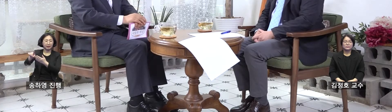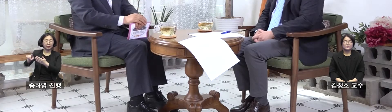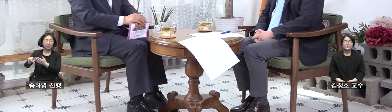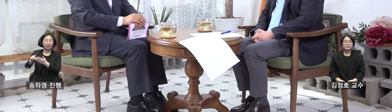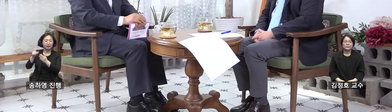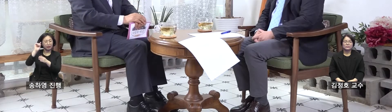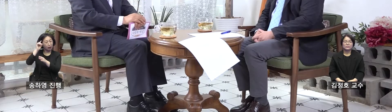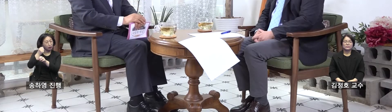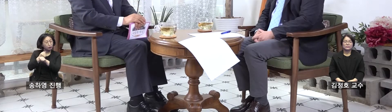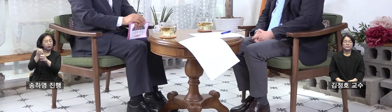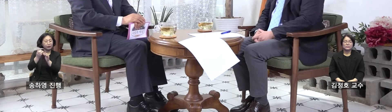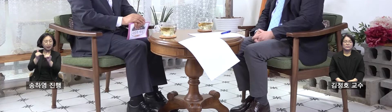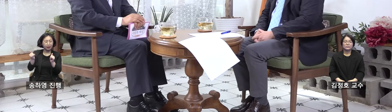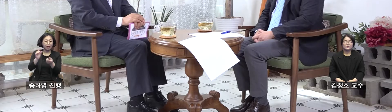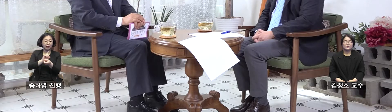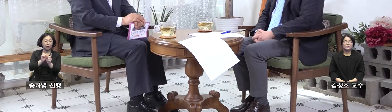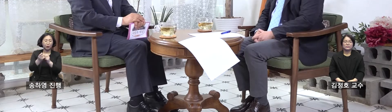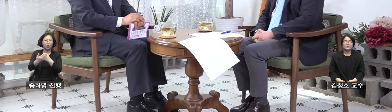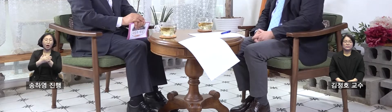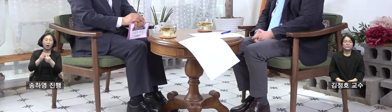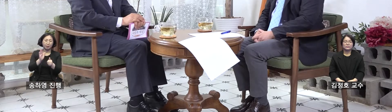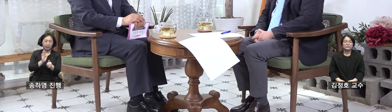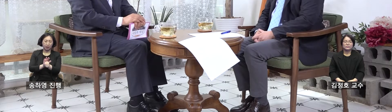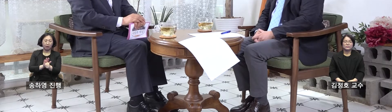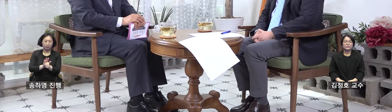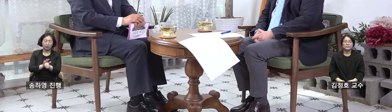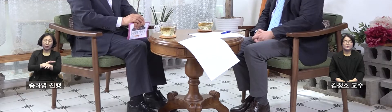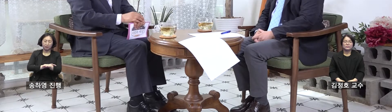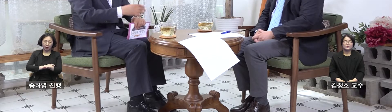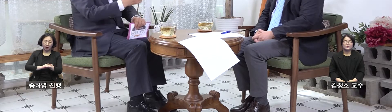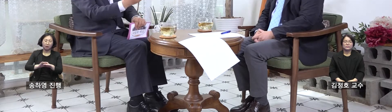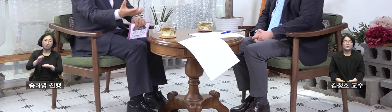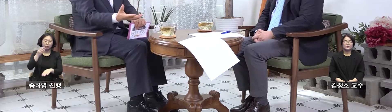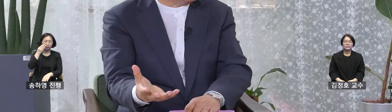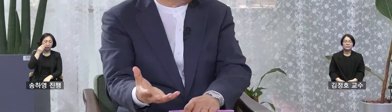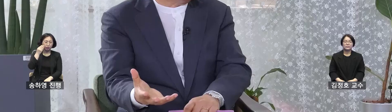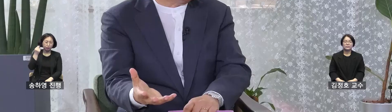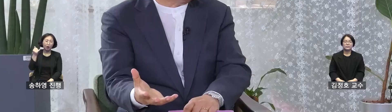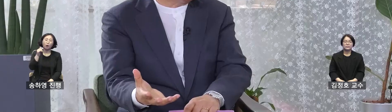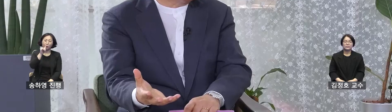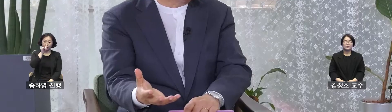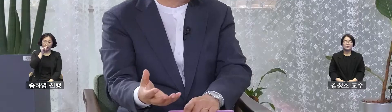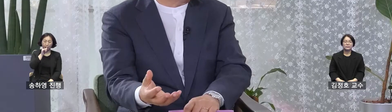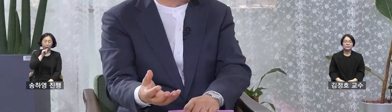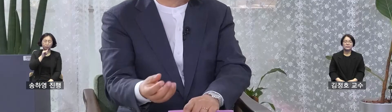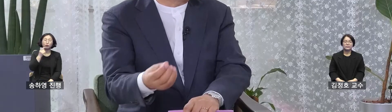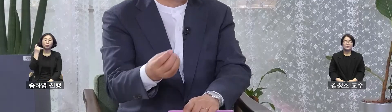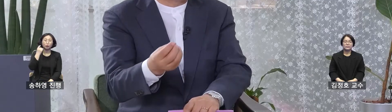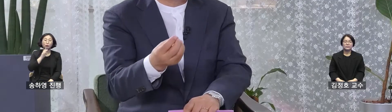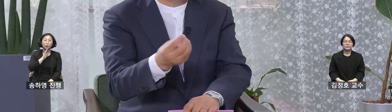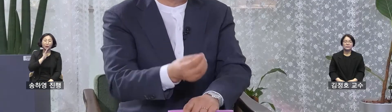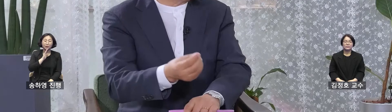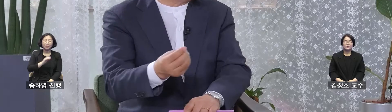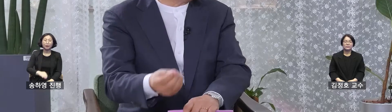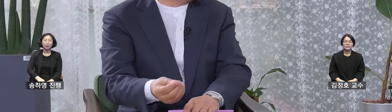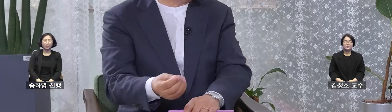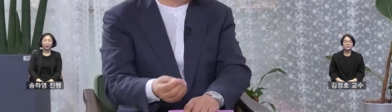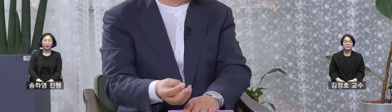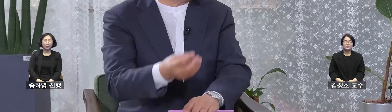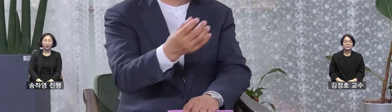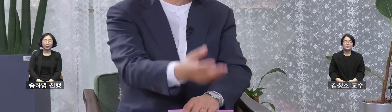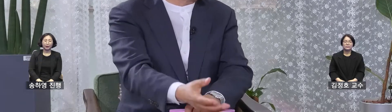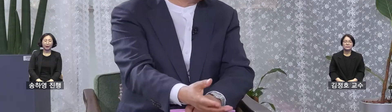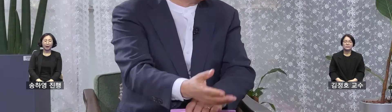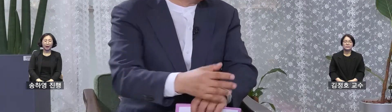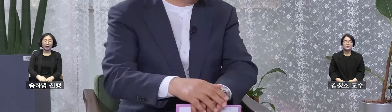네. 서로 협력이 많이 이루어지는 걸로 또 잘 알려져 있더라고요. 네. 그건 시대